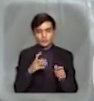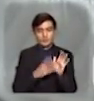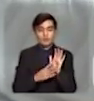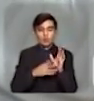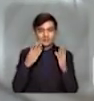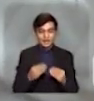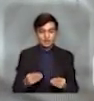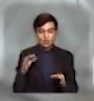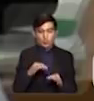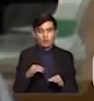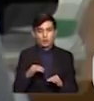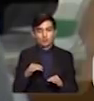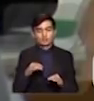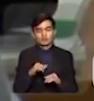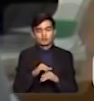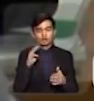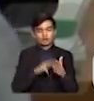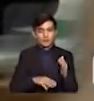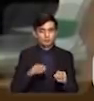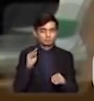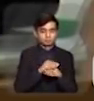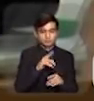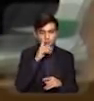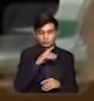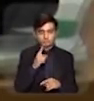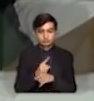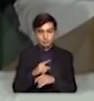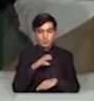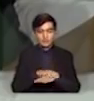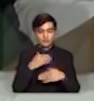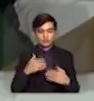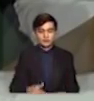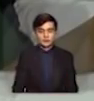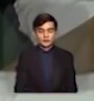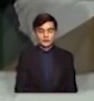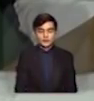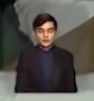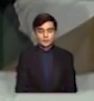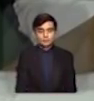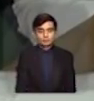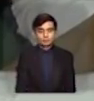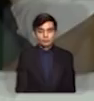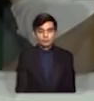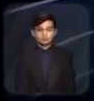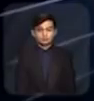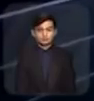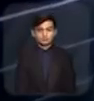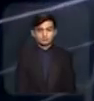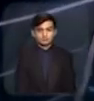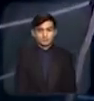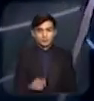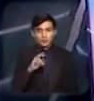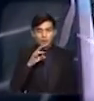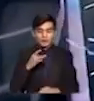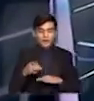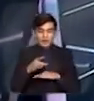күннен артық өсімпұл салуға банктерге тыйым салынды. Жанар Жолтаева, Думан Сүлейменов, Информбюро, Алматы. Қордай